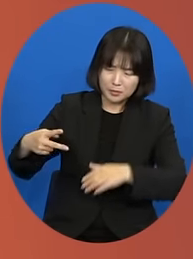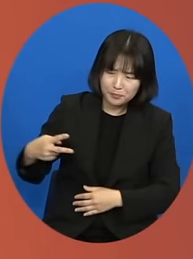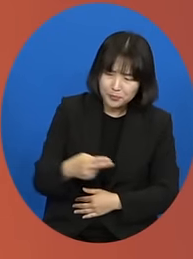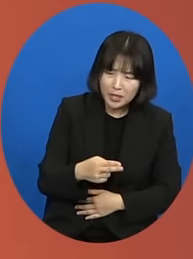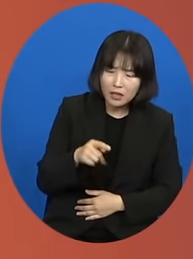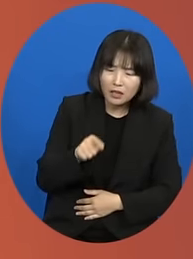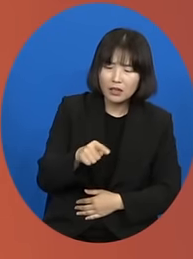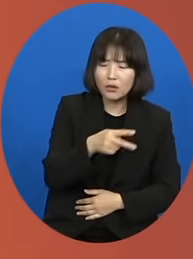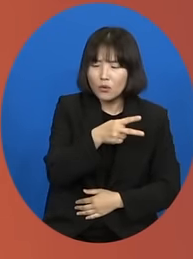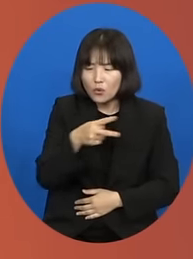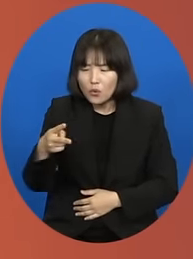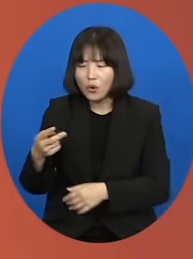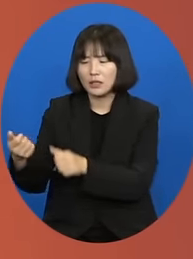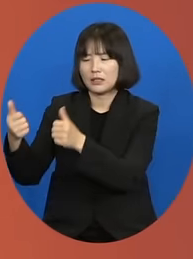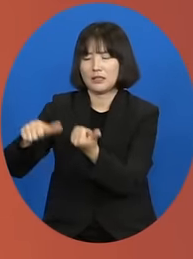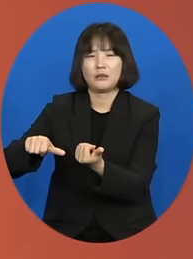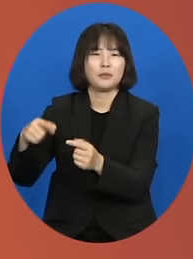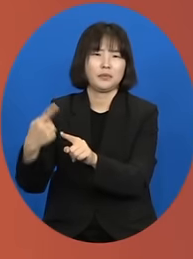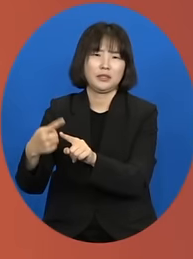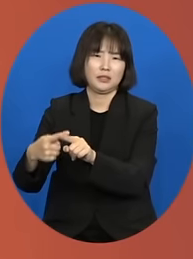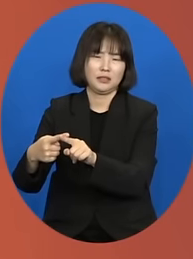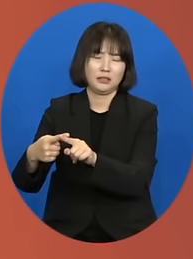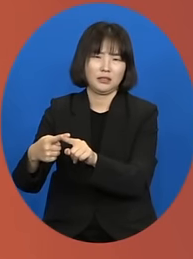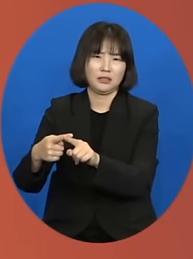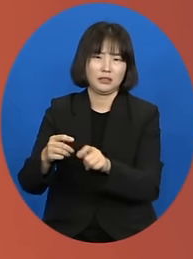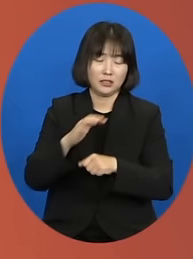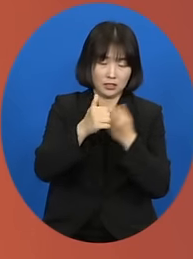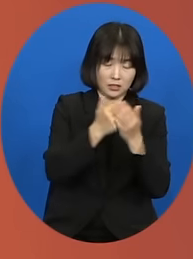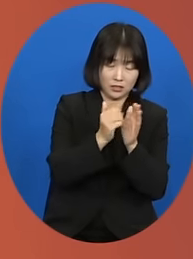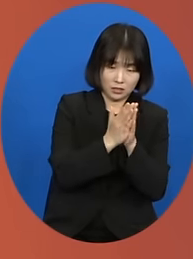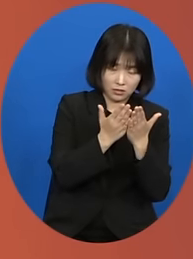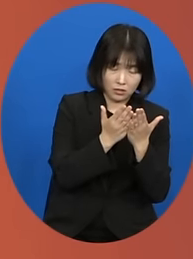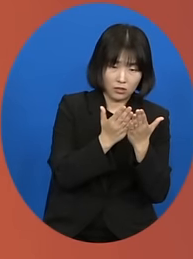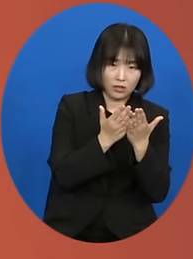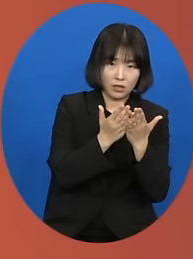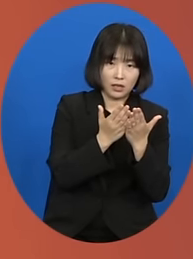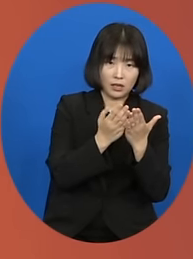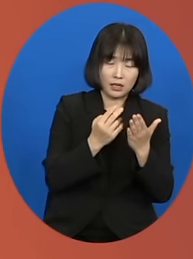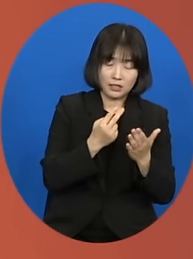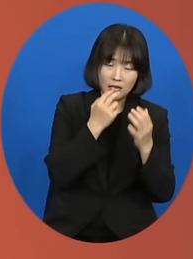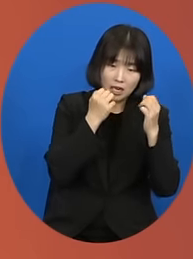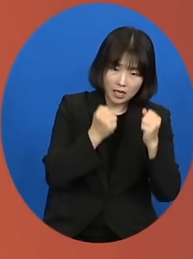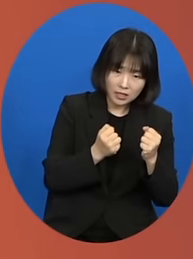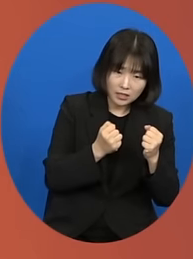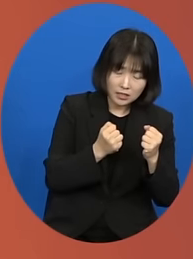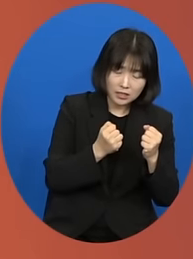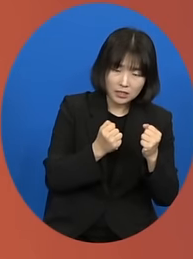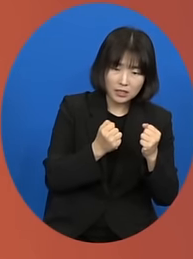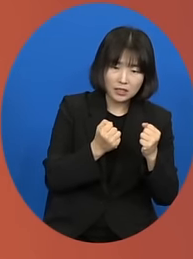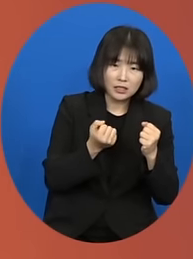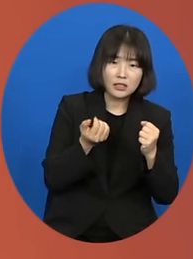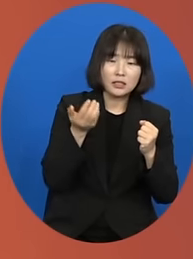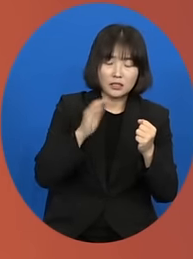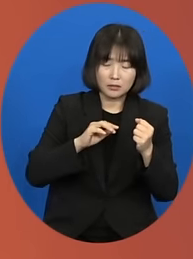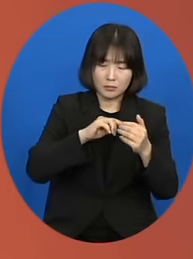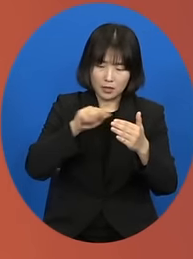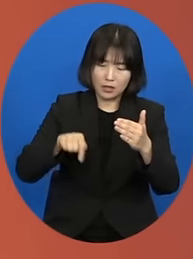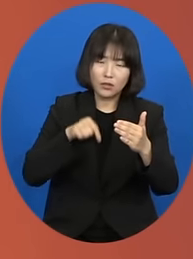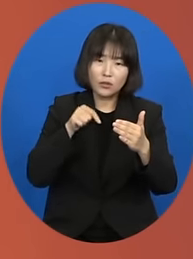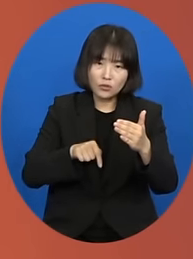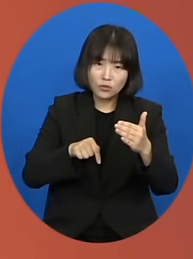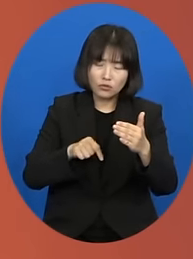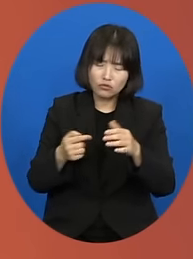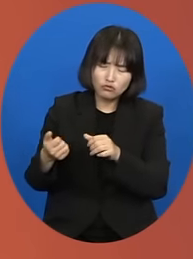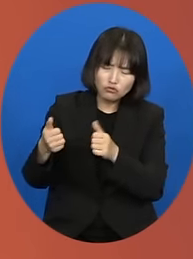그런 것입니다. 성경에서 살아있는 것처럼 보이나 실상은 죽은 모습이라는 표현을 많이 하고 있습니다. 그리고